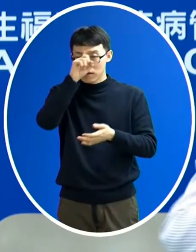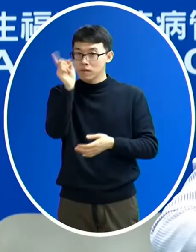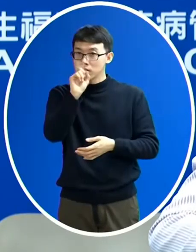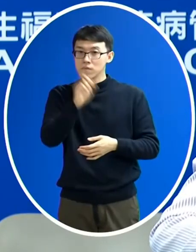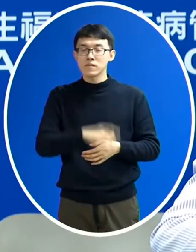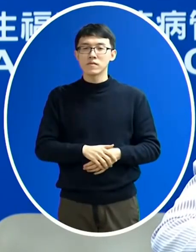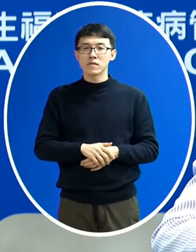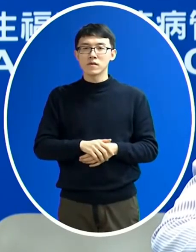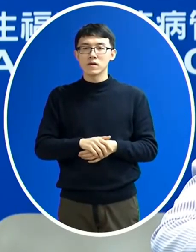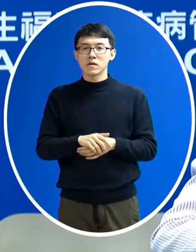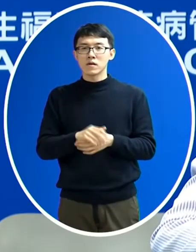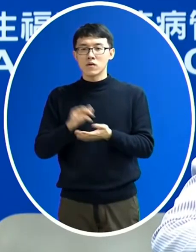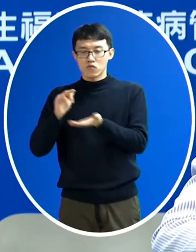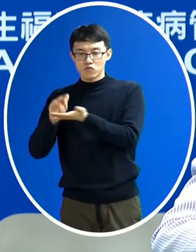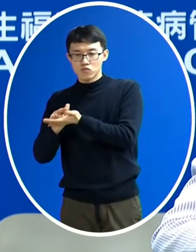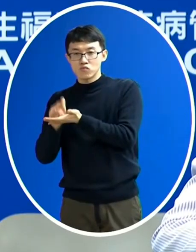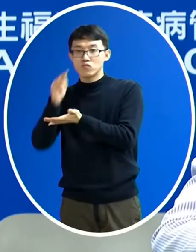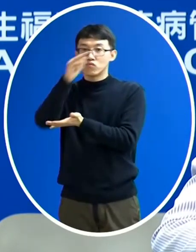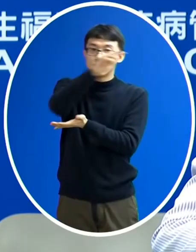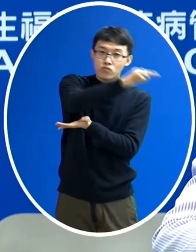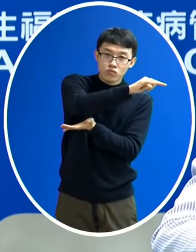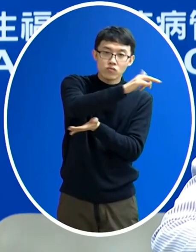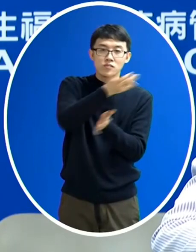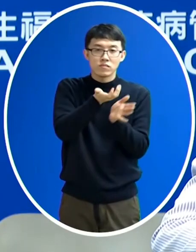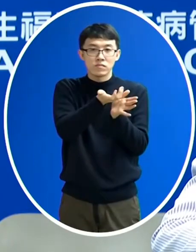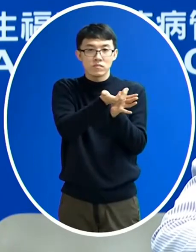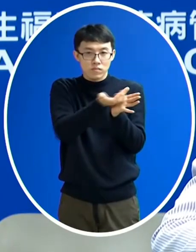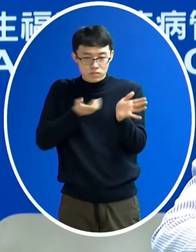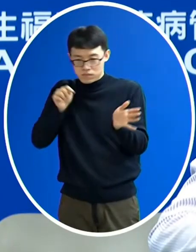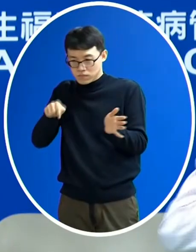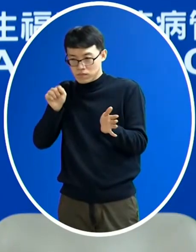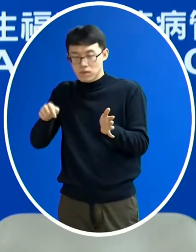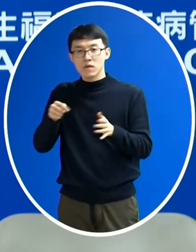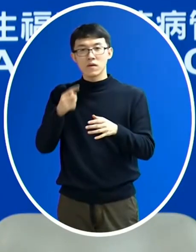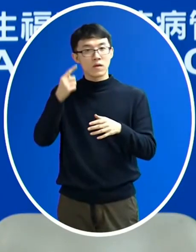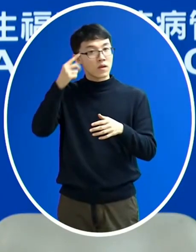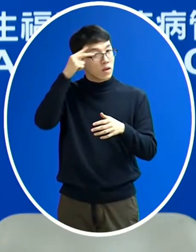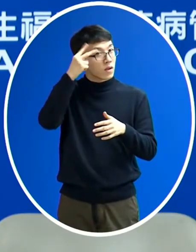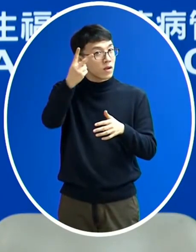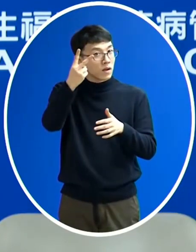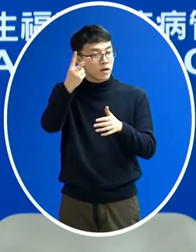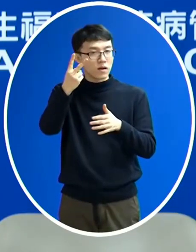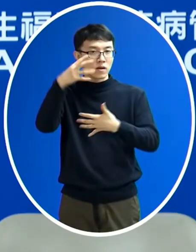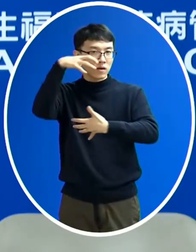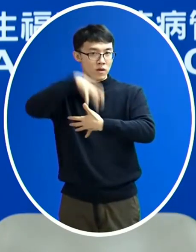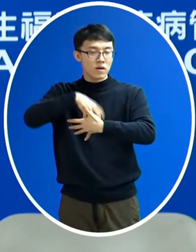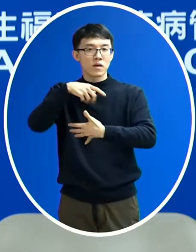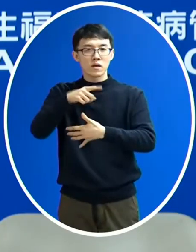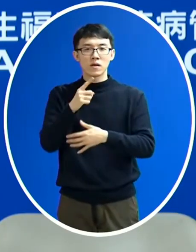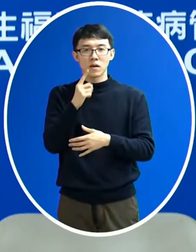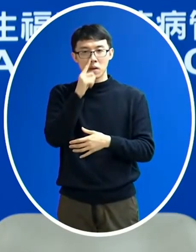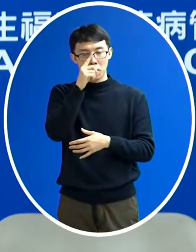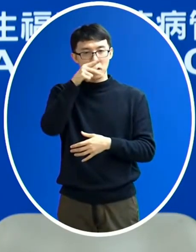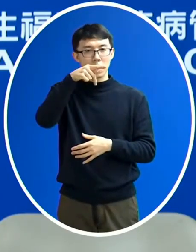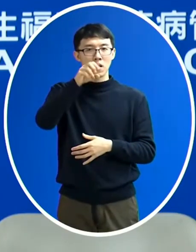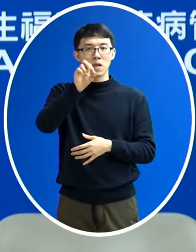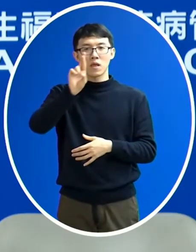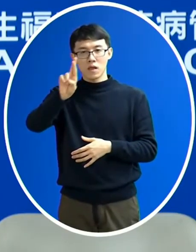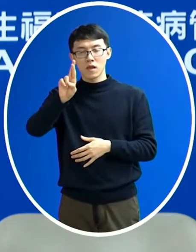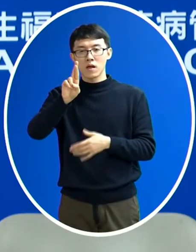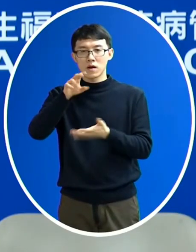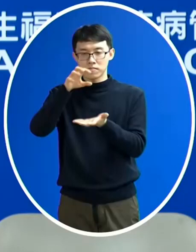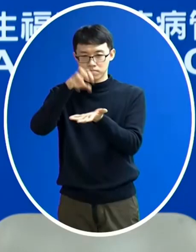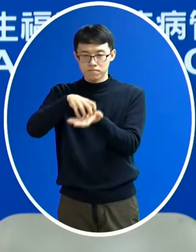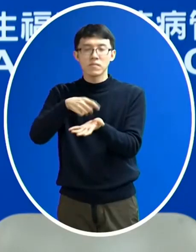在出发的这边就能够有验这个48小时的 PCR 的这个报告，那我想我们已